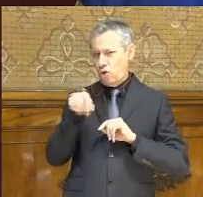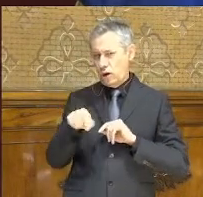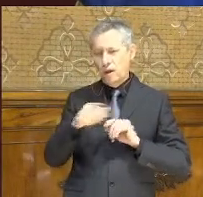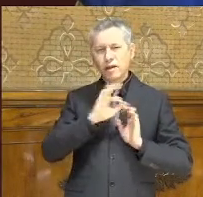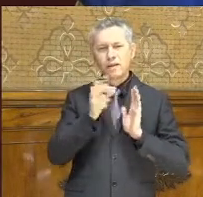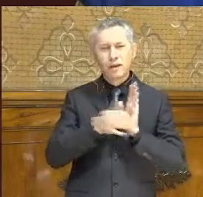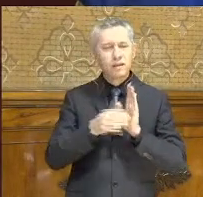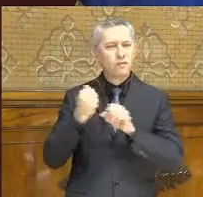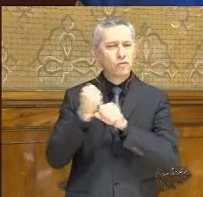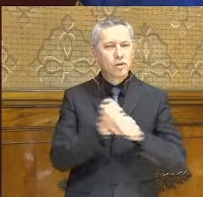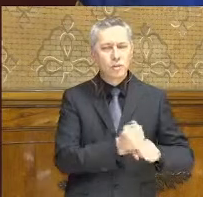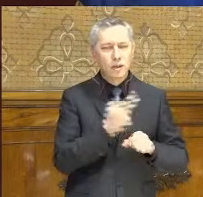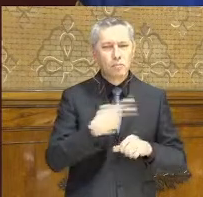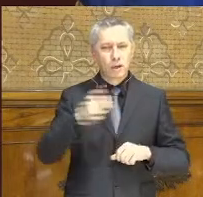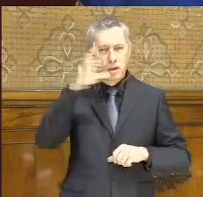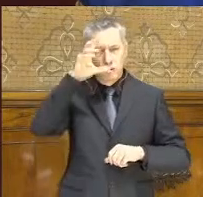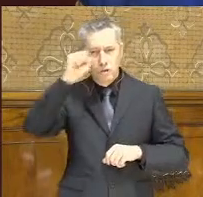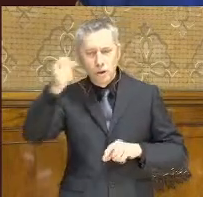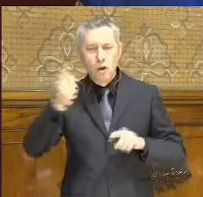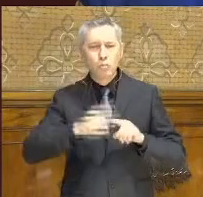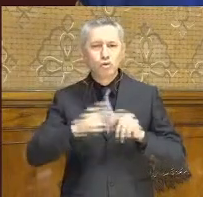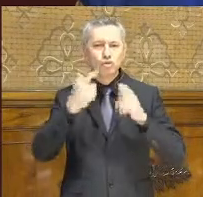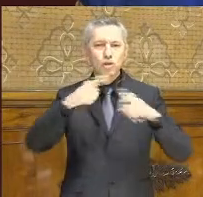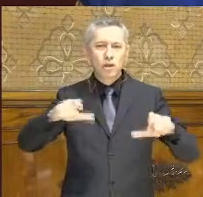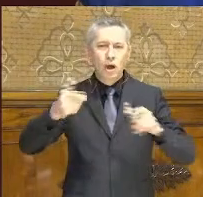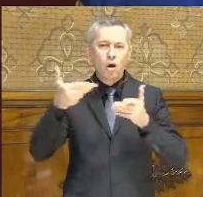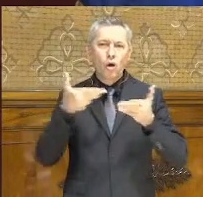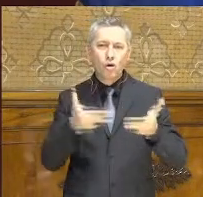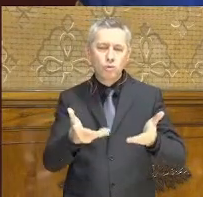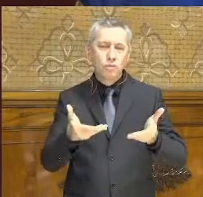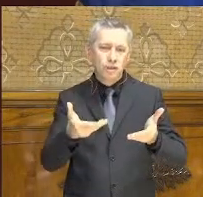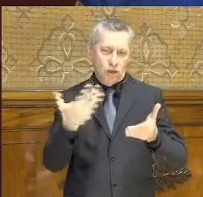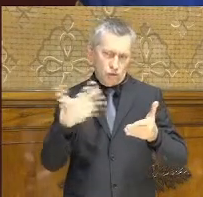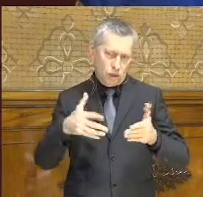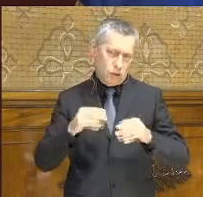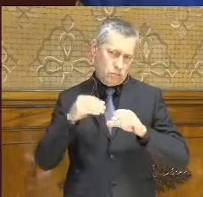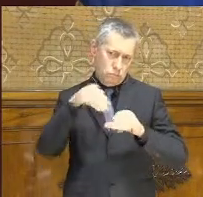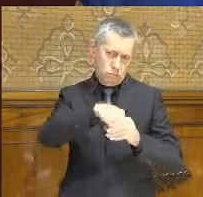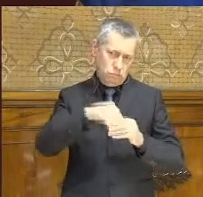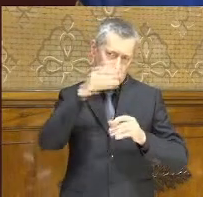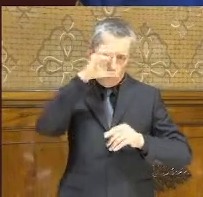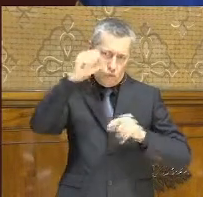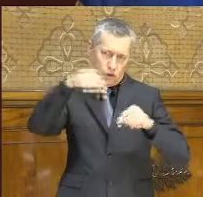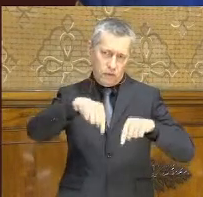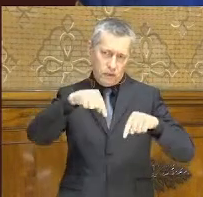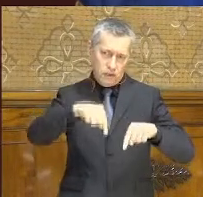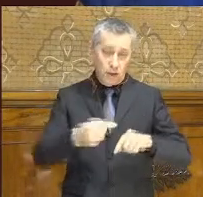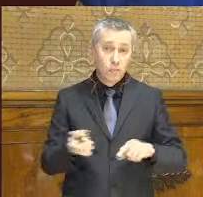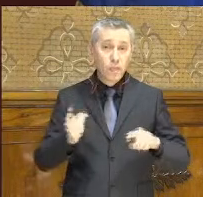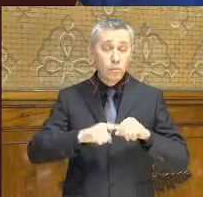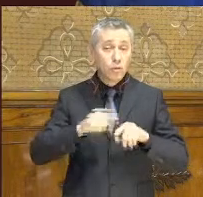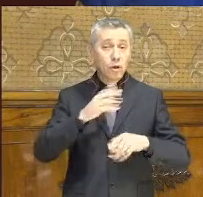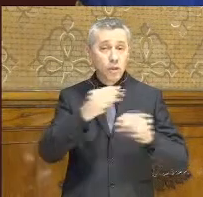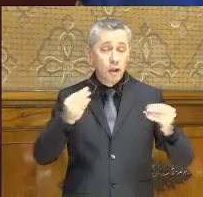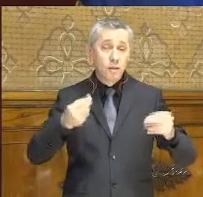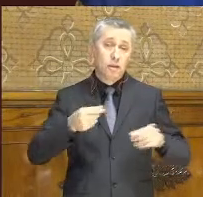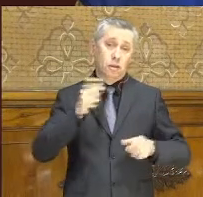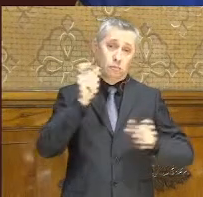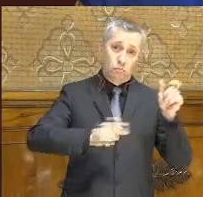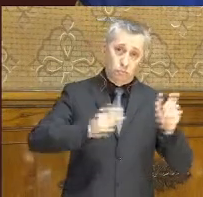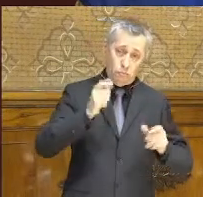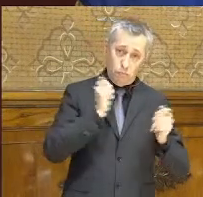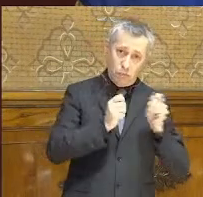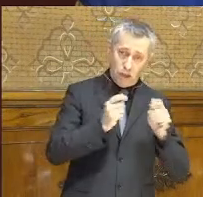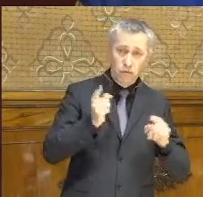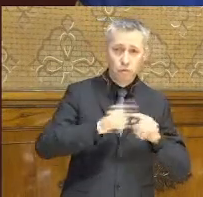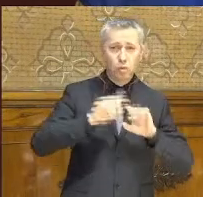nostro Ateneo, ma anche per la città che la ospita orgogliosamente da 800 anni. E lo è per quanti a Padova, in Europa, nel mondo, hanno in